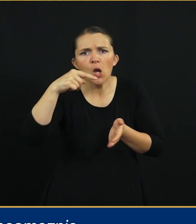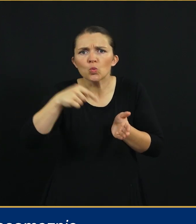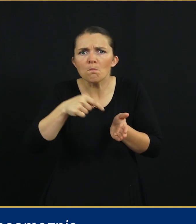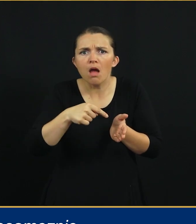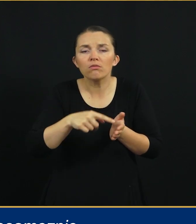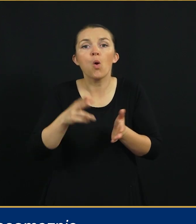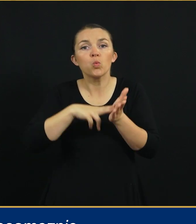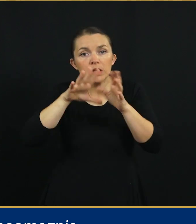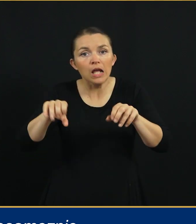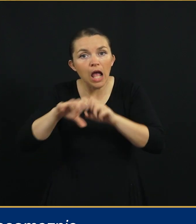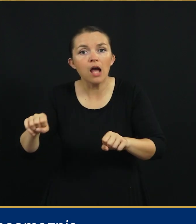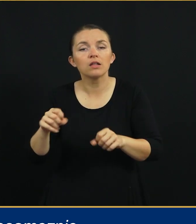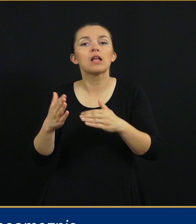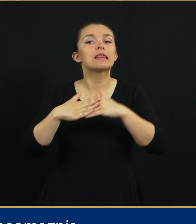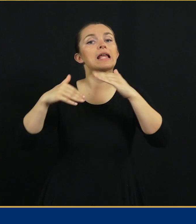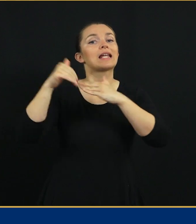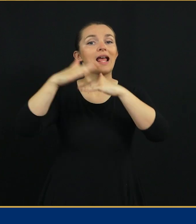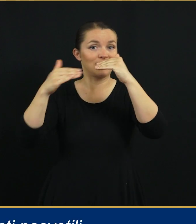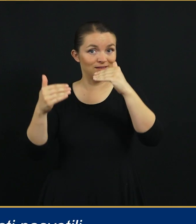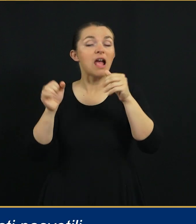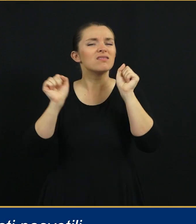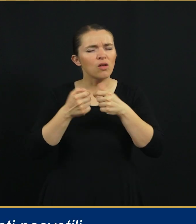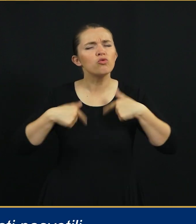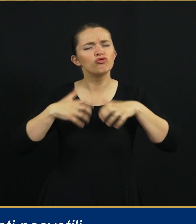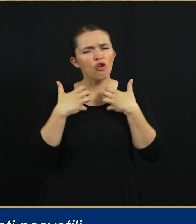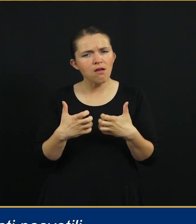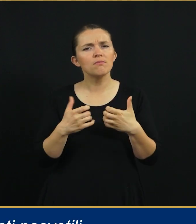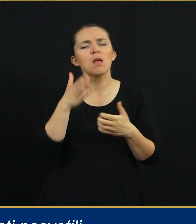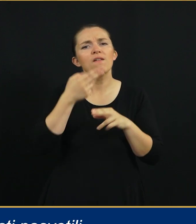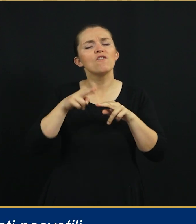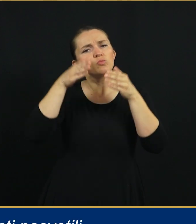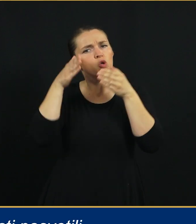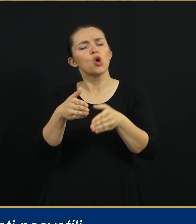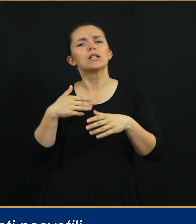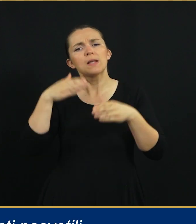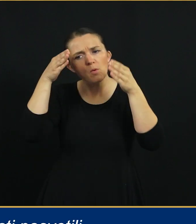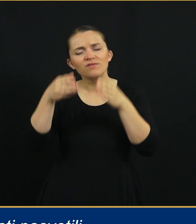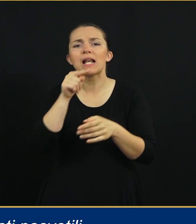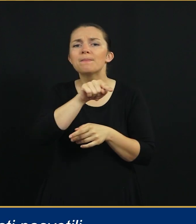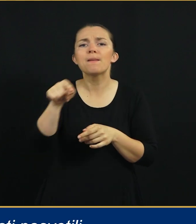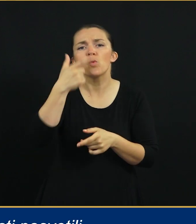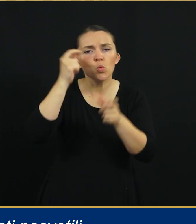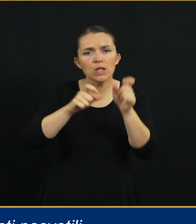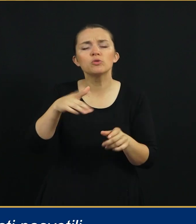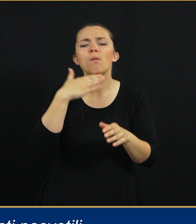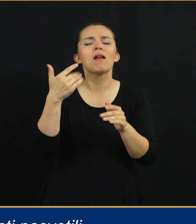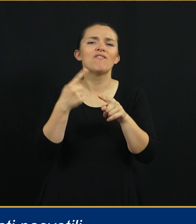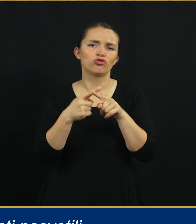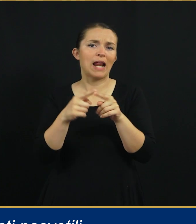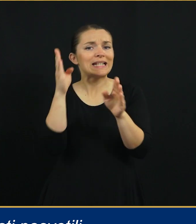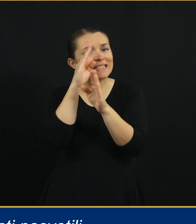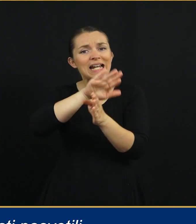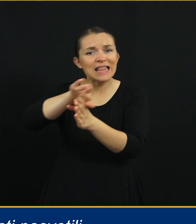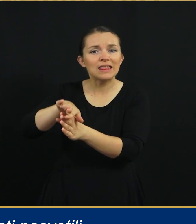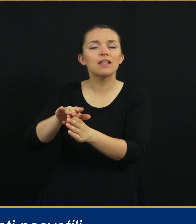jih udejanjiti, nadgraditi. Zato si želim, da bi več pozornosti posvetili tem ljudem, ki so prepogosto skriti